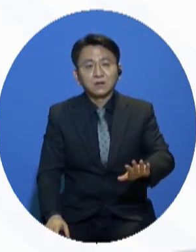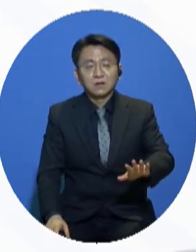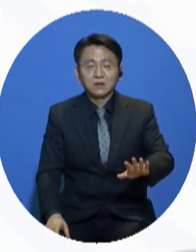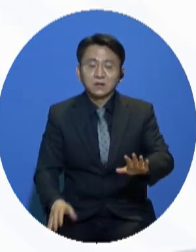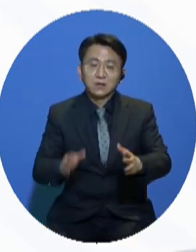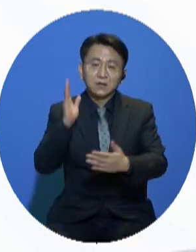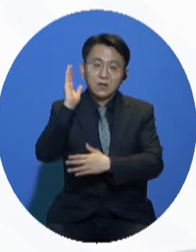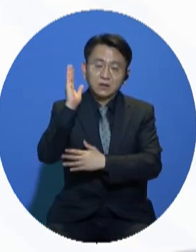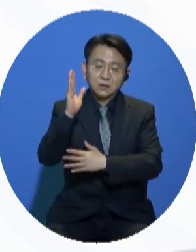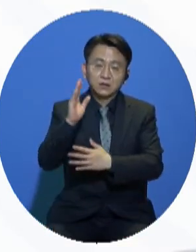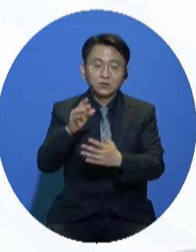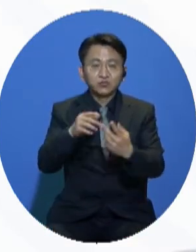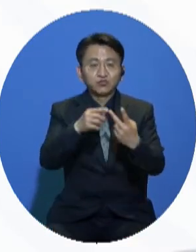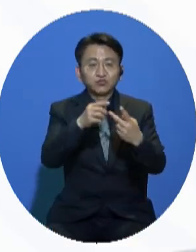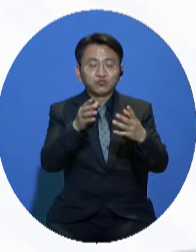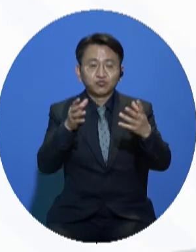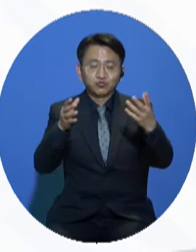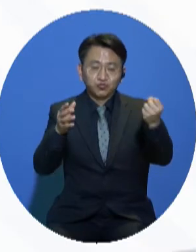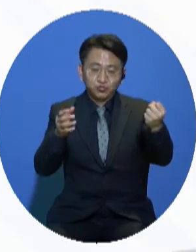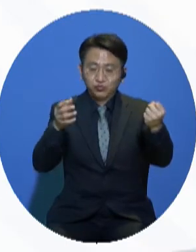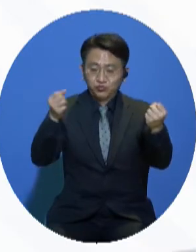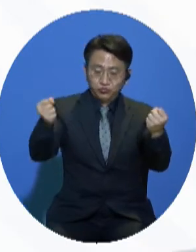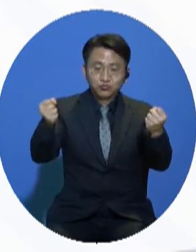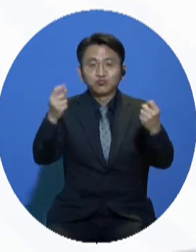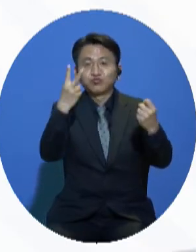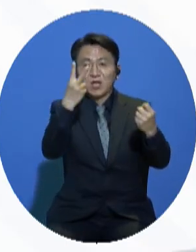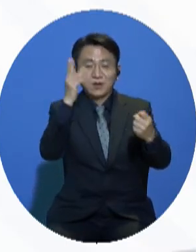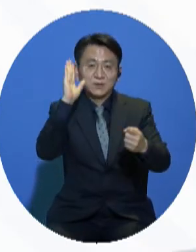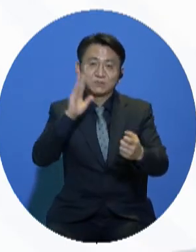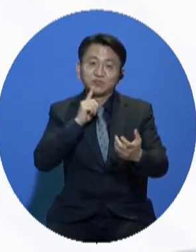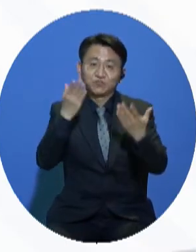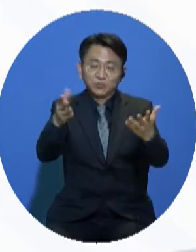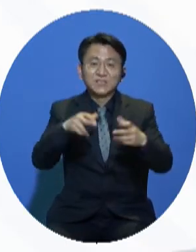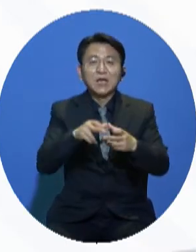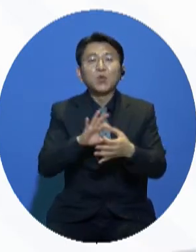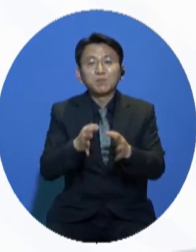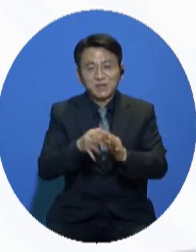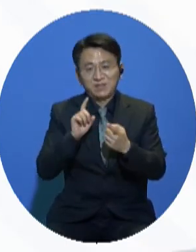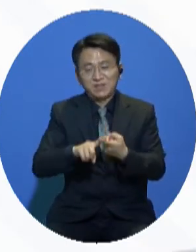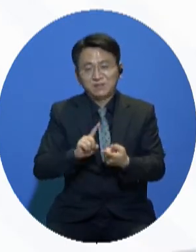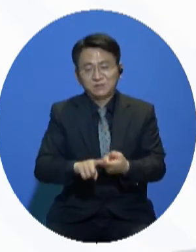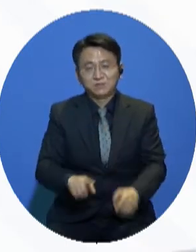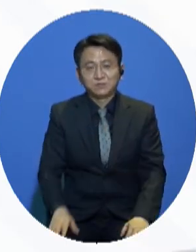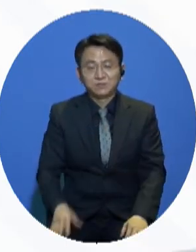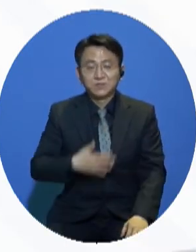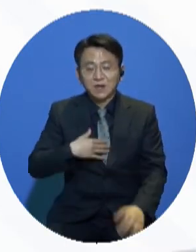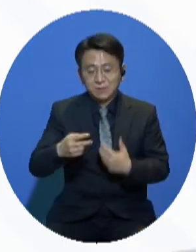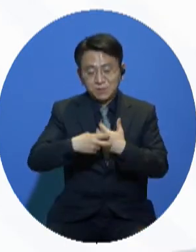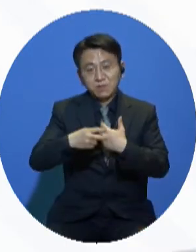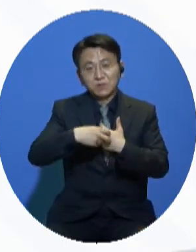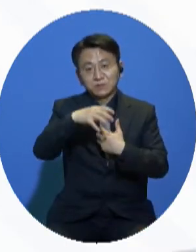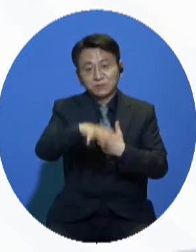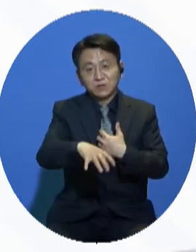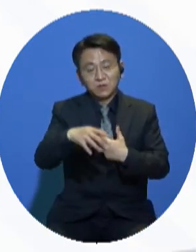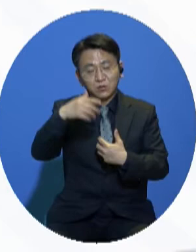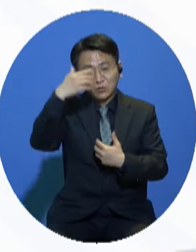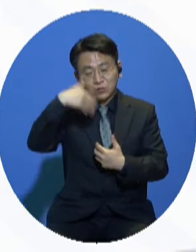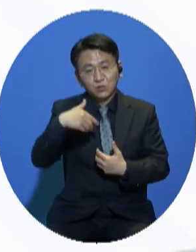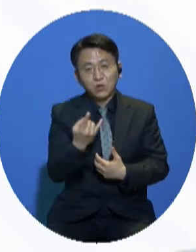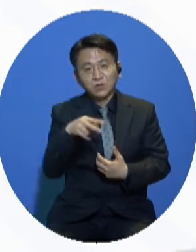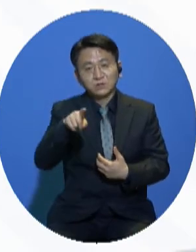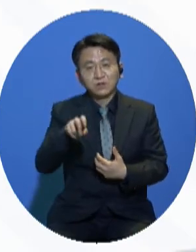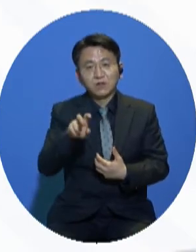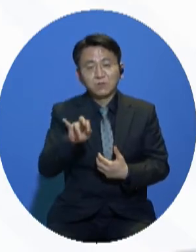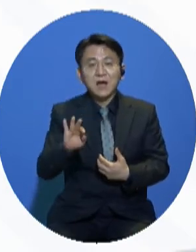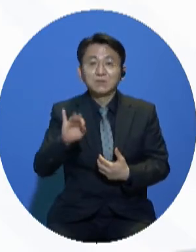in my life. 여러분과 나누고자 합니다. 패럴림픽과 Jump forward a 관련된 couple of years 이야기입니다. after the hospital where I 그래서 found out that I 제가 had a disability. 병원에서 이제 뇌성마비가 And I'm at 있다는 primary